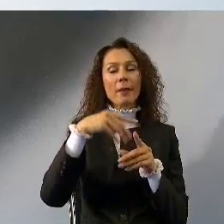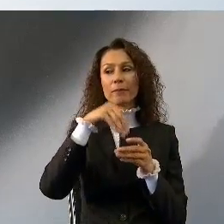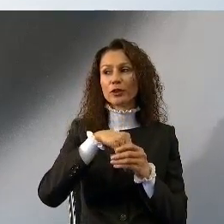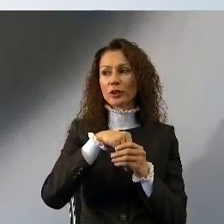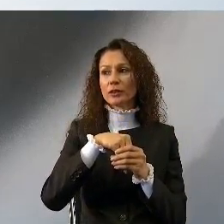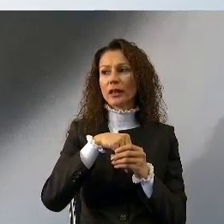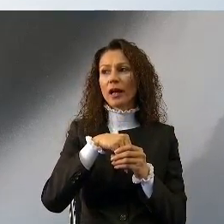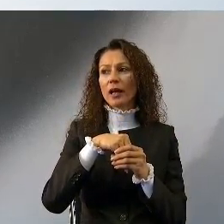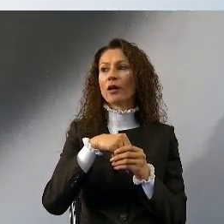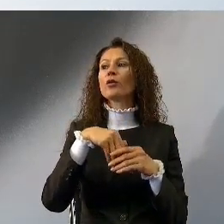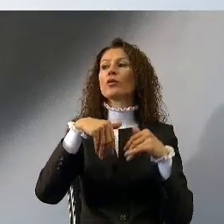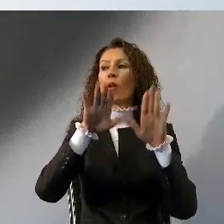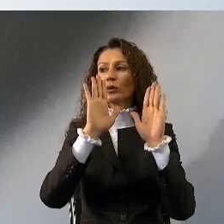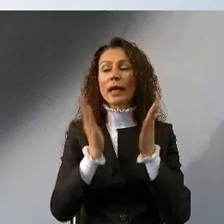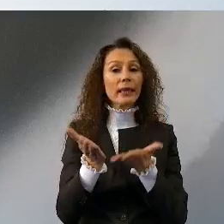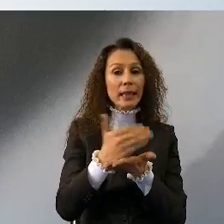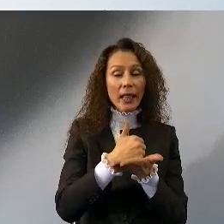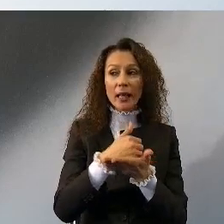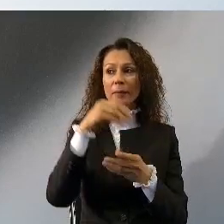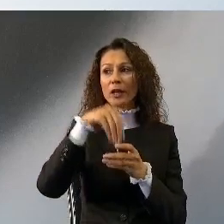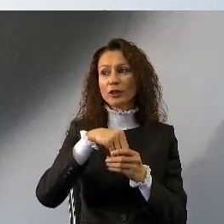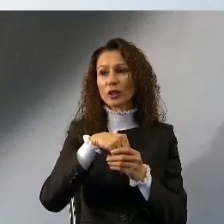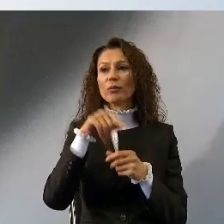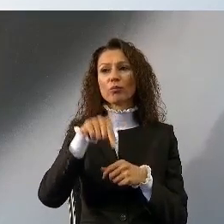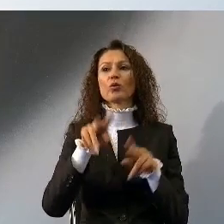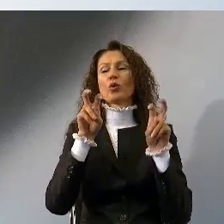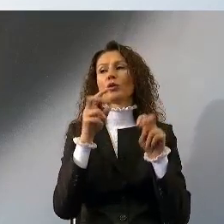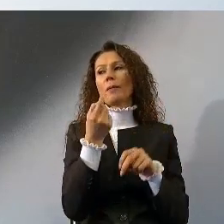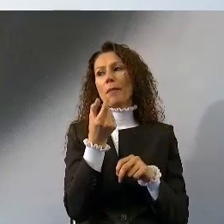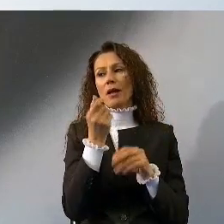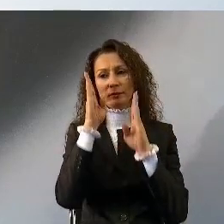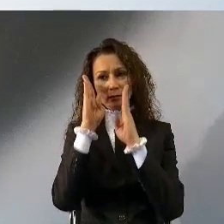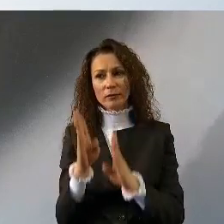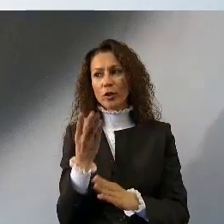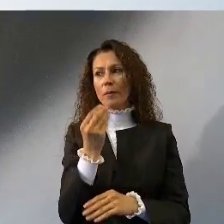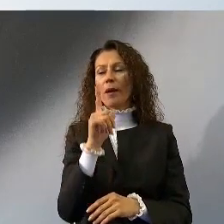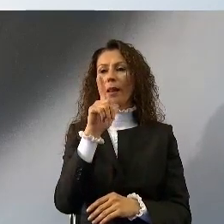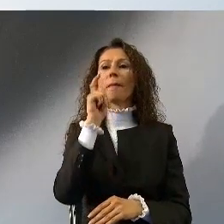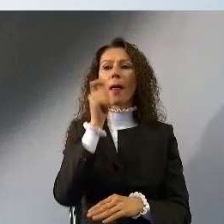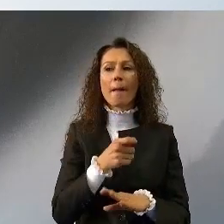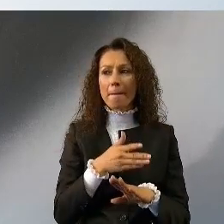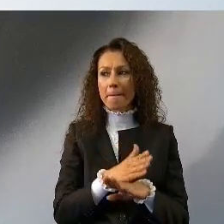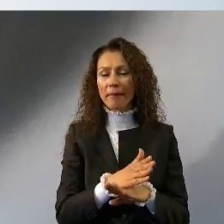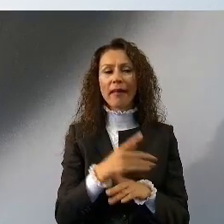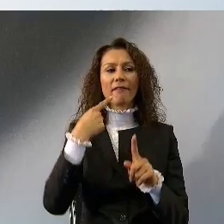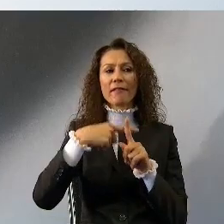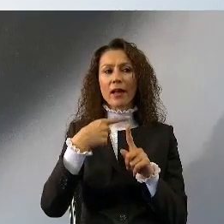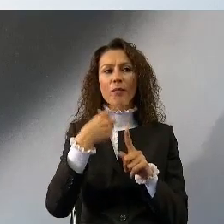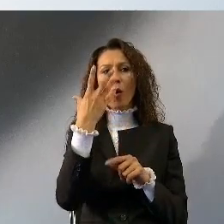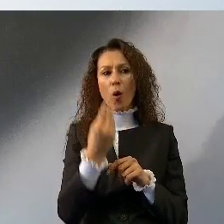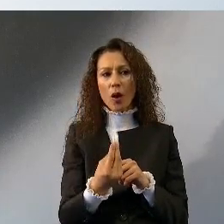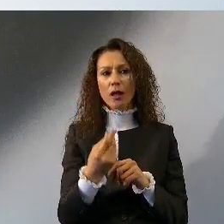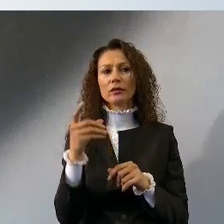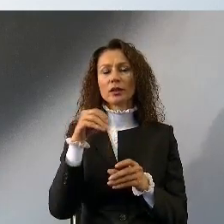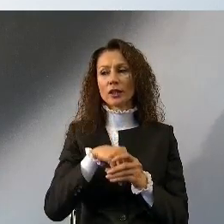karşılaştırmalıyız yoksa gelir artışı üzerinden mi? Bu konuya biraz değinelim. Elbette ki verim artışı olarak